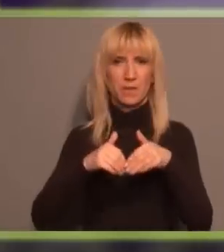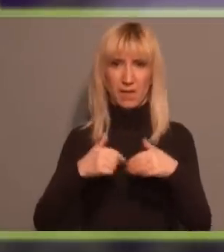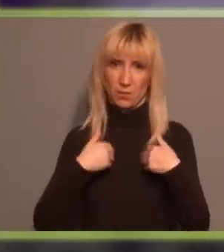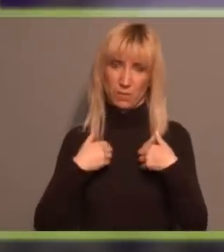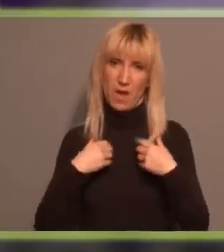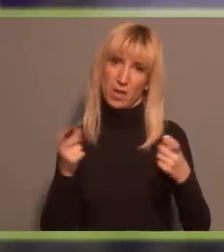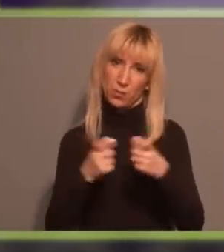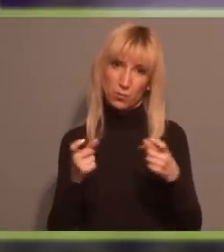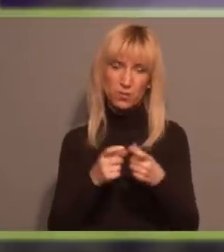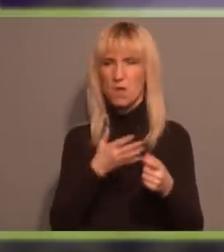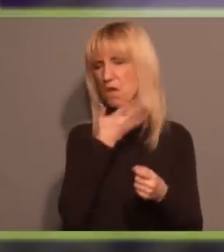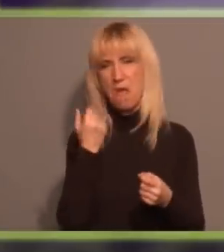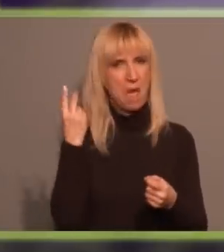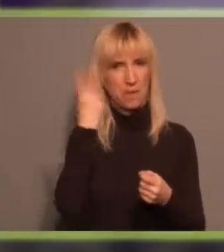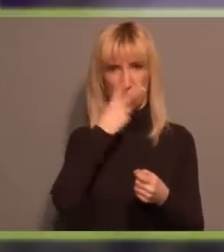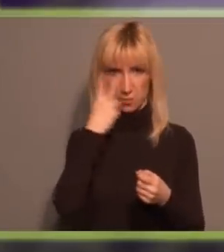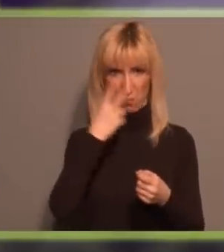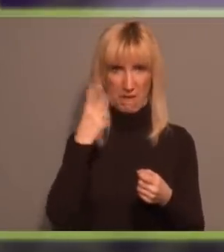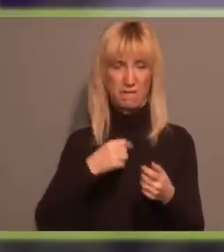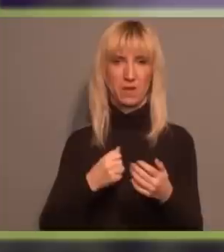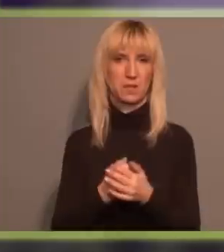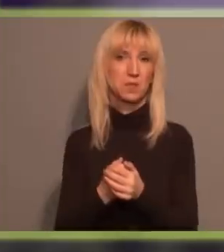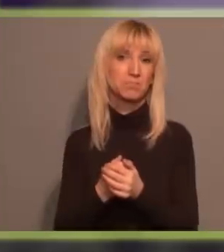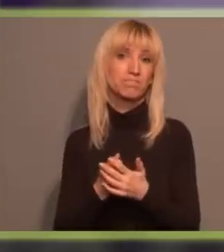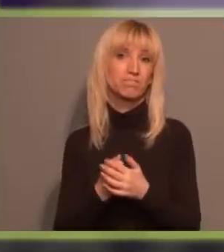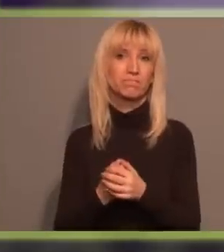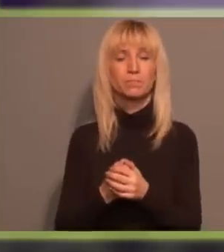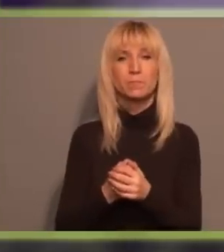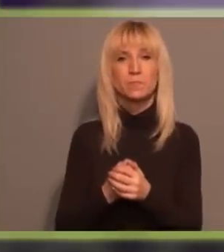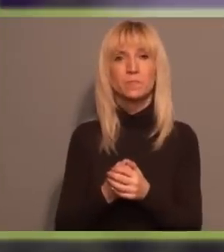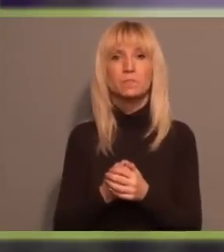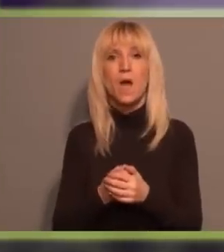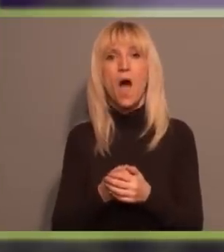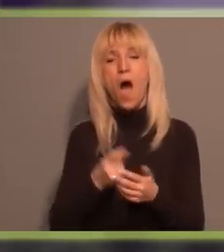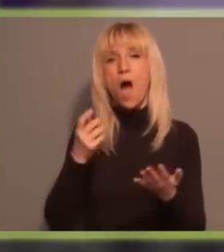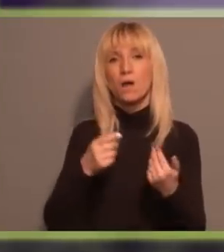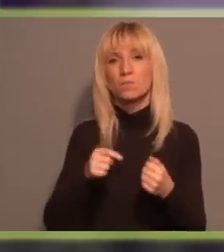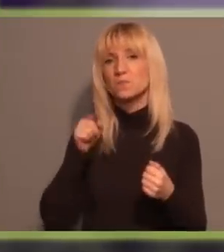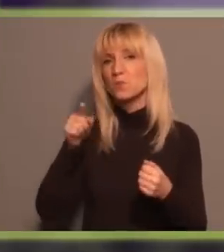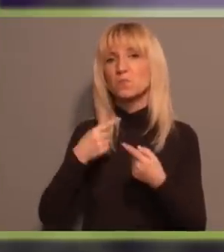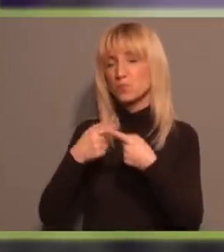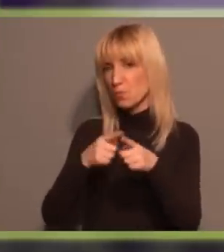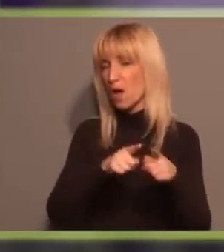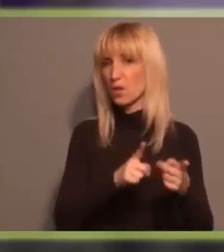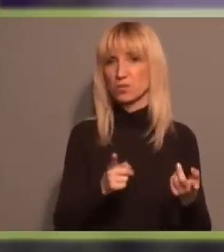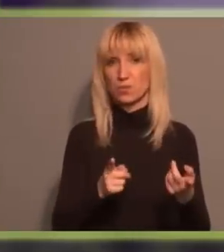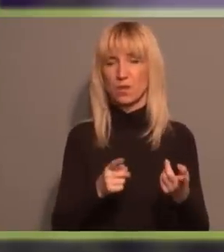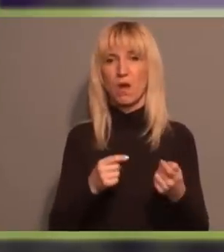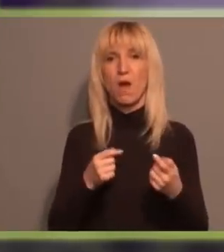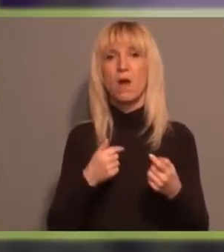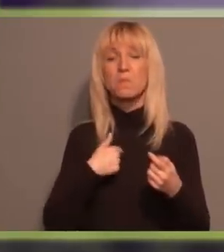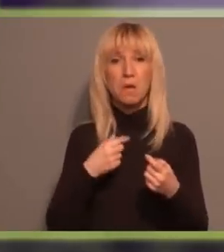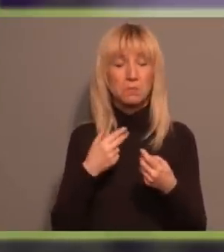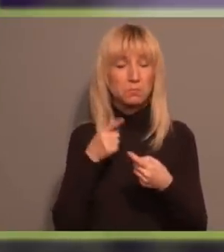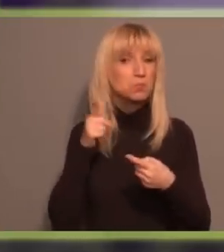Neprihvaćeni društvo, nema razumevanja. A u Srbiji je popudno drugačiji. Ja to i dan danas